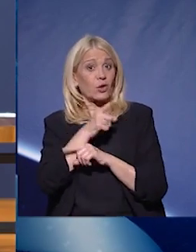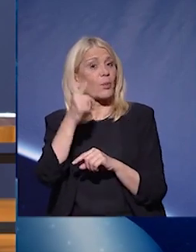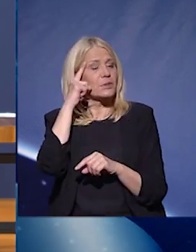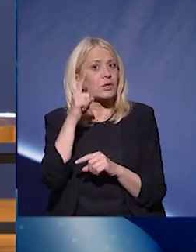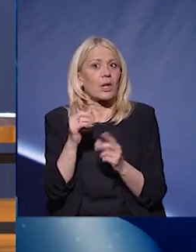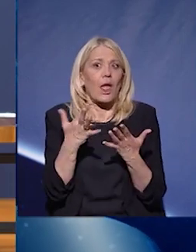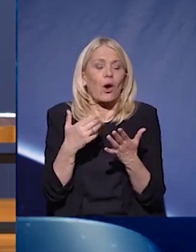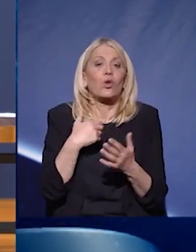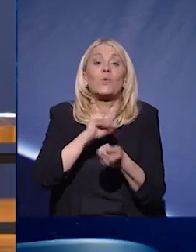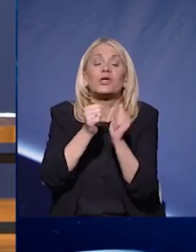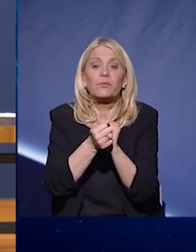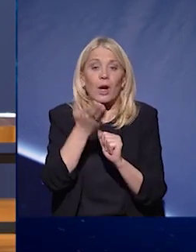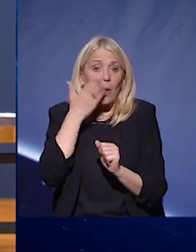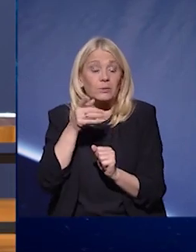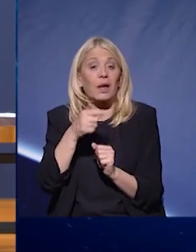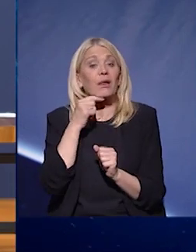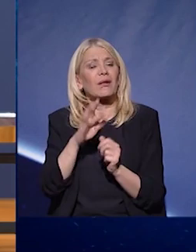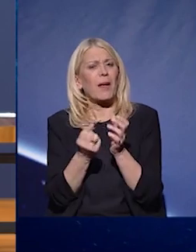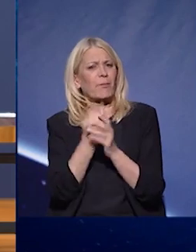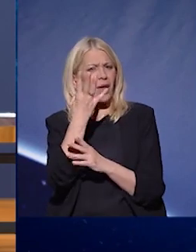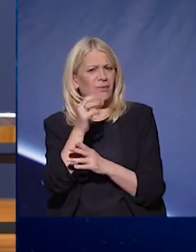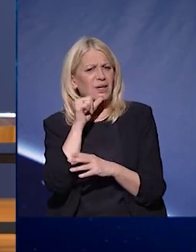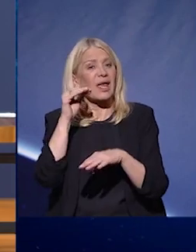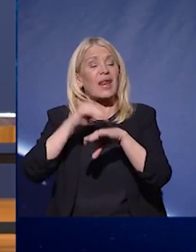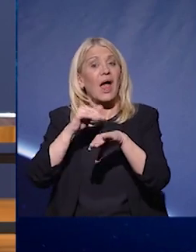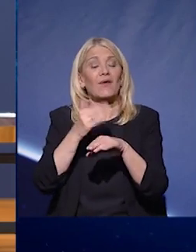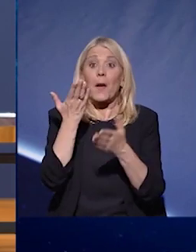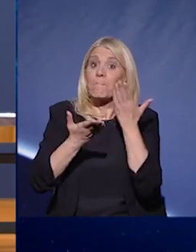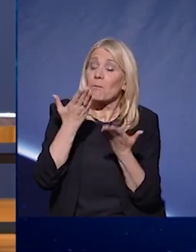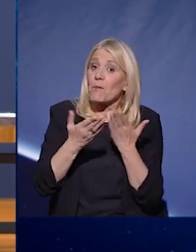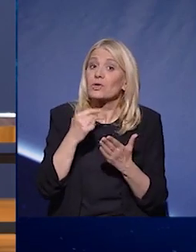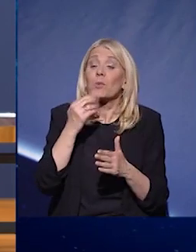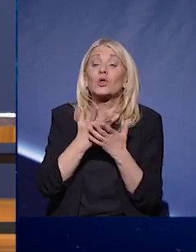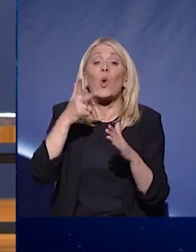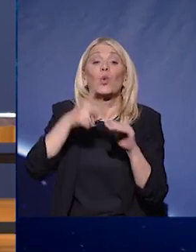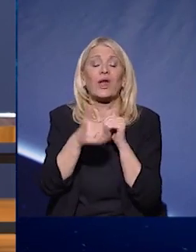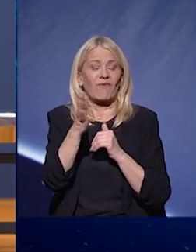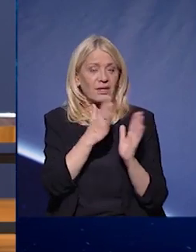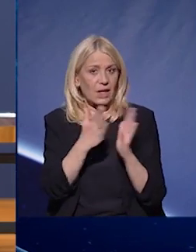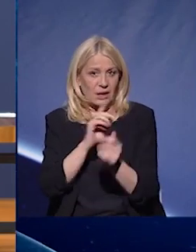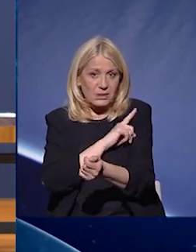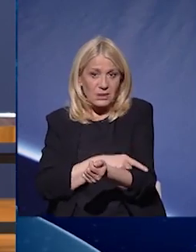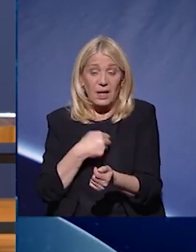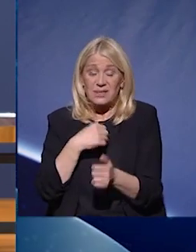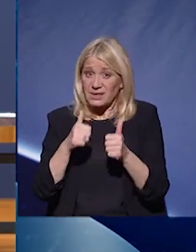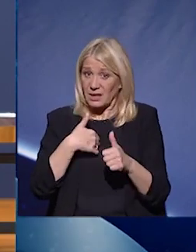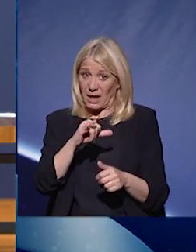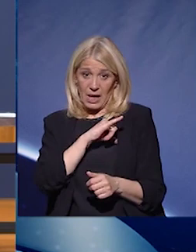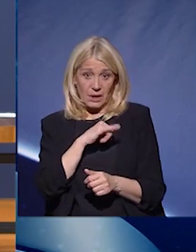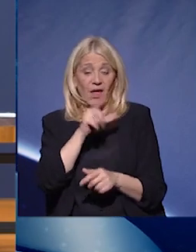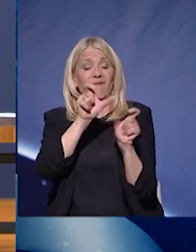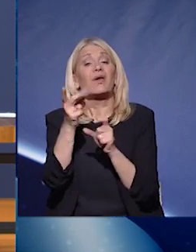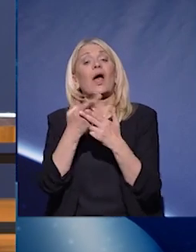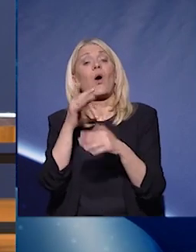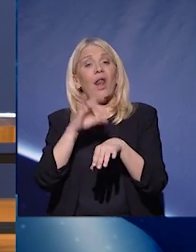smo se nekako izborili. Čak se pojavila neka i najava da bi možda moglo dođi do ukidanja vanrednog stanja. Sad mene interesuje vi kao